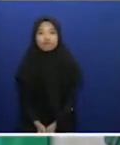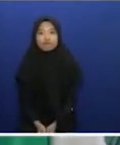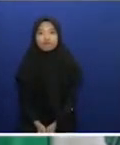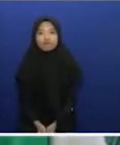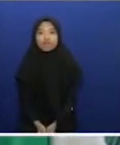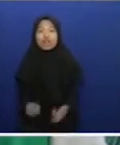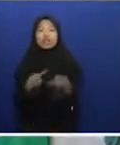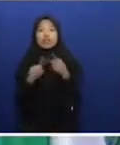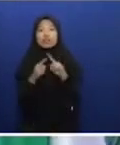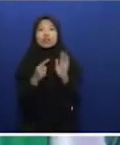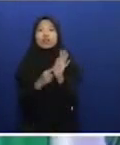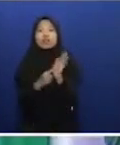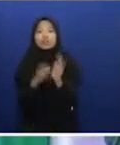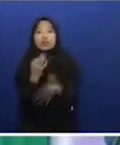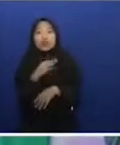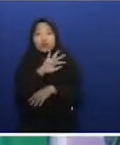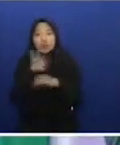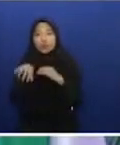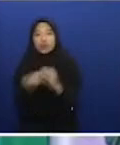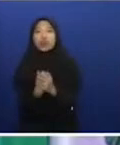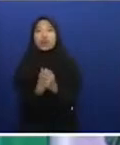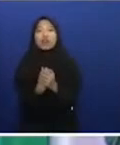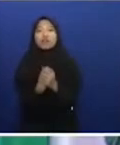Adik-adik semua, silakan berkompetisi.